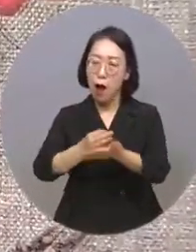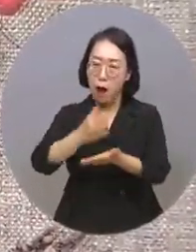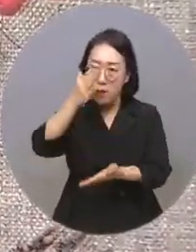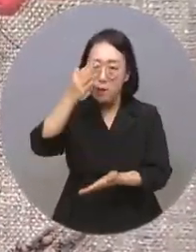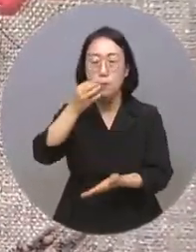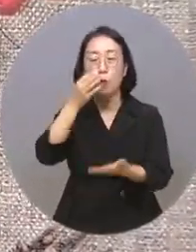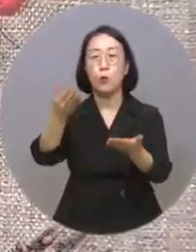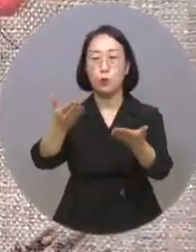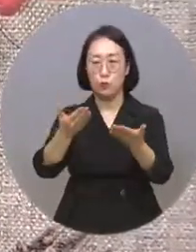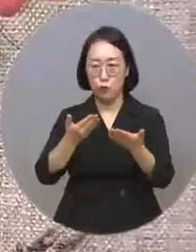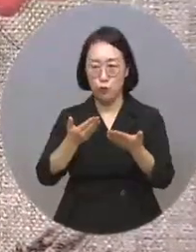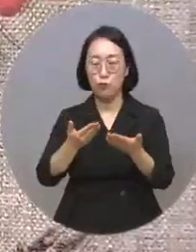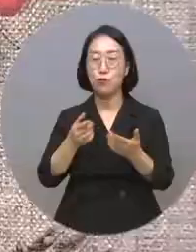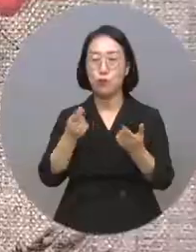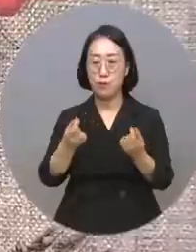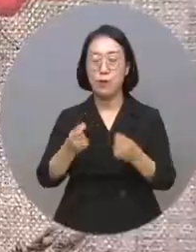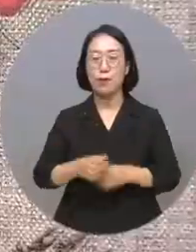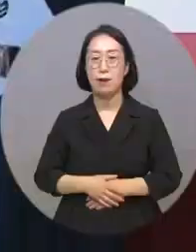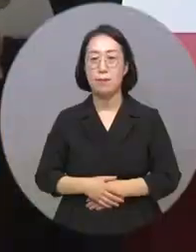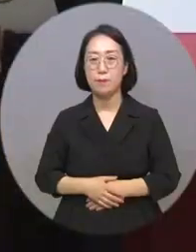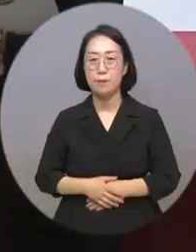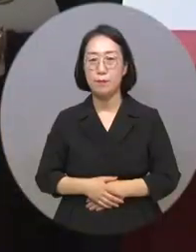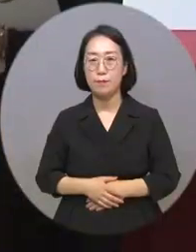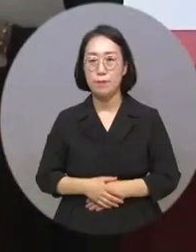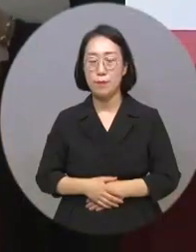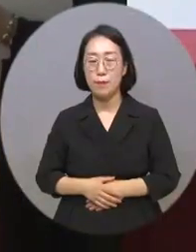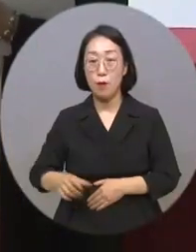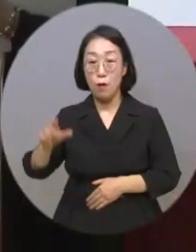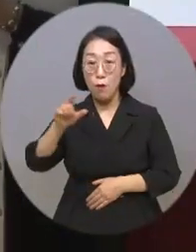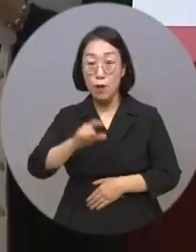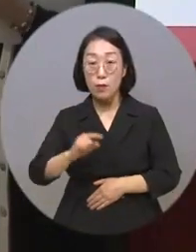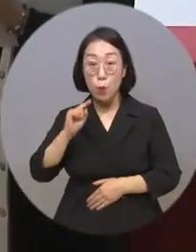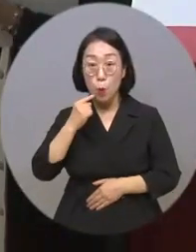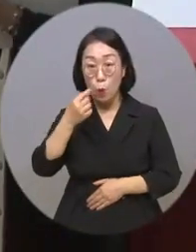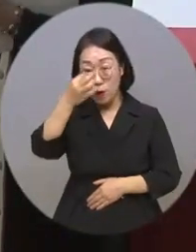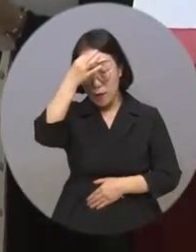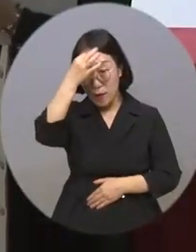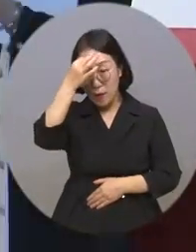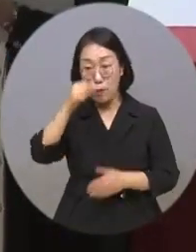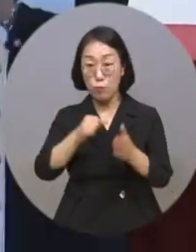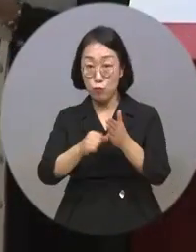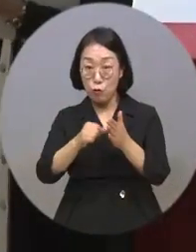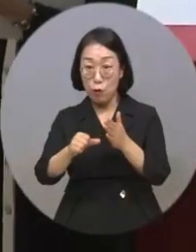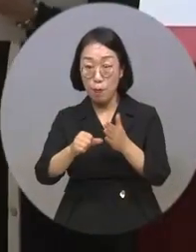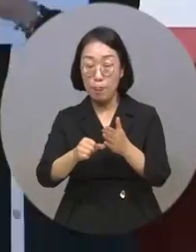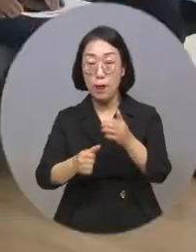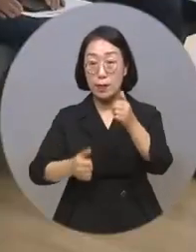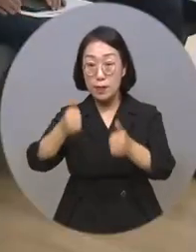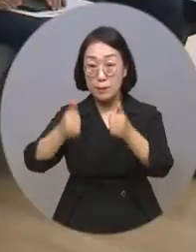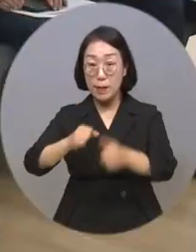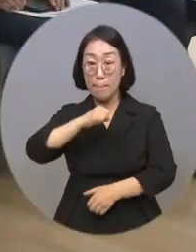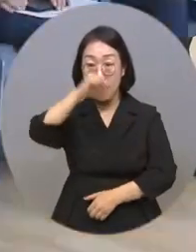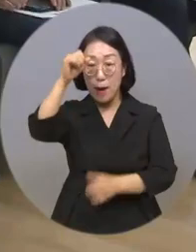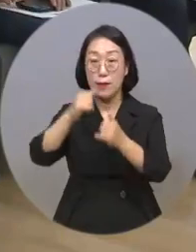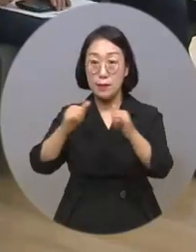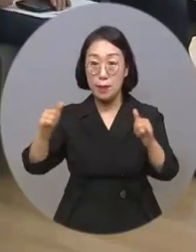보여줬다는 평가를 받았습니다. 한편 공예품 대전 입상자에게는 상금과